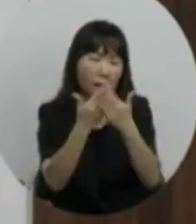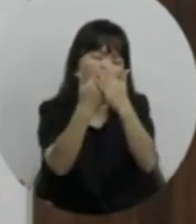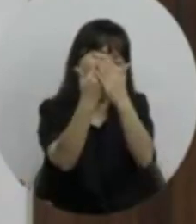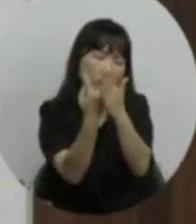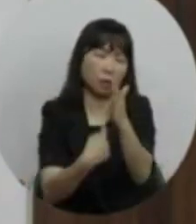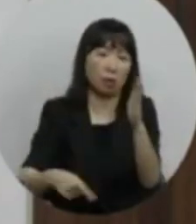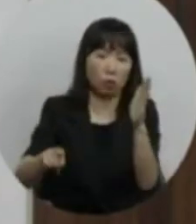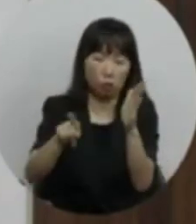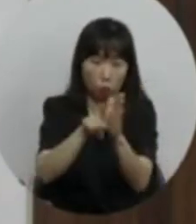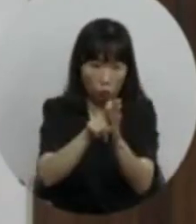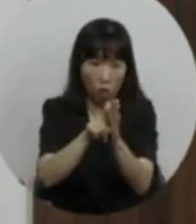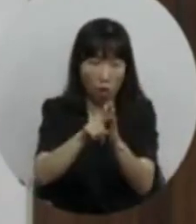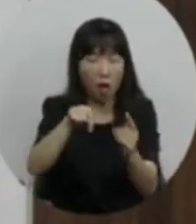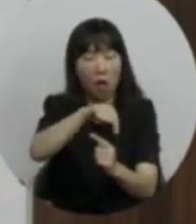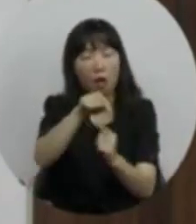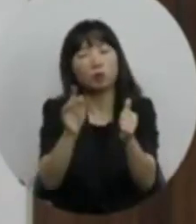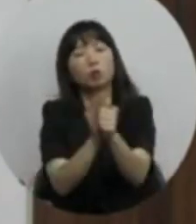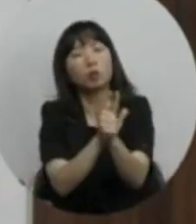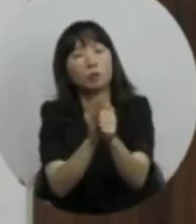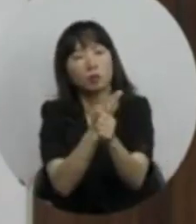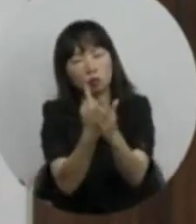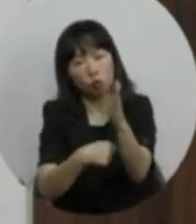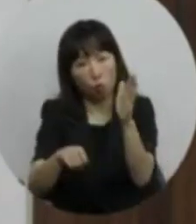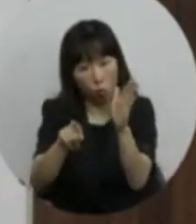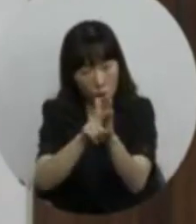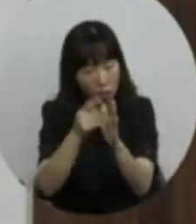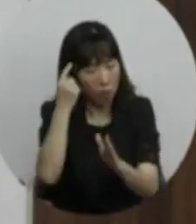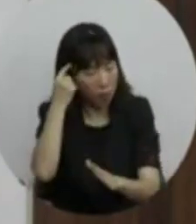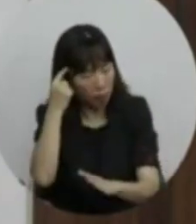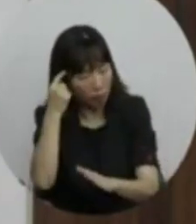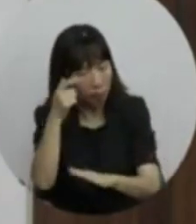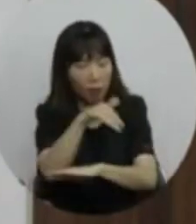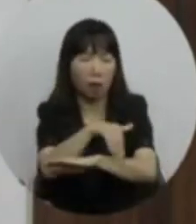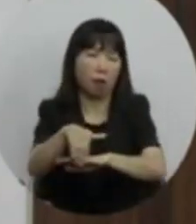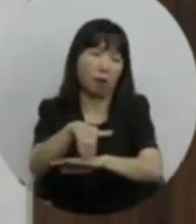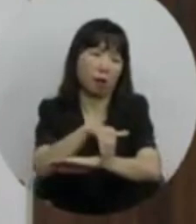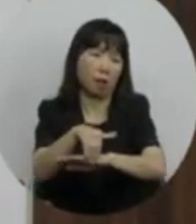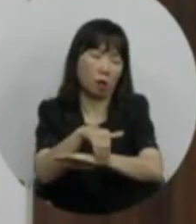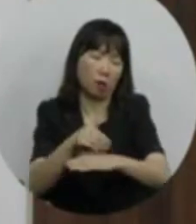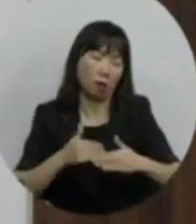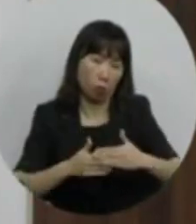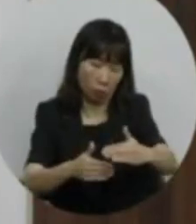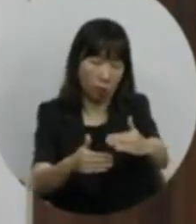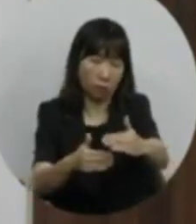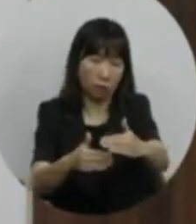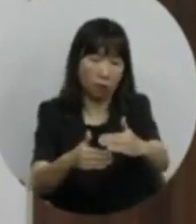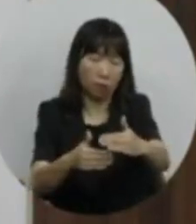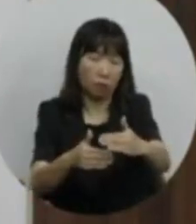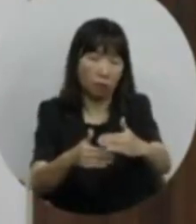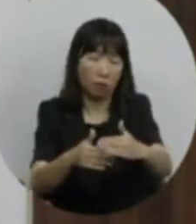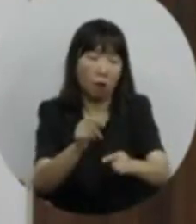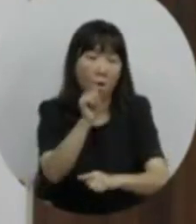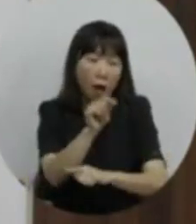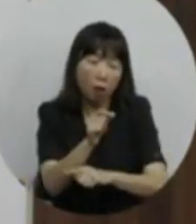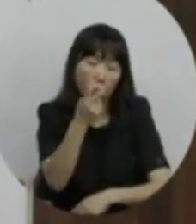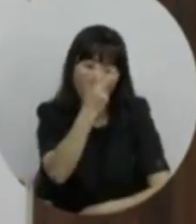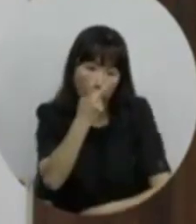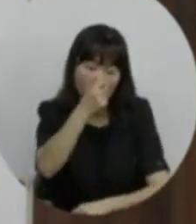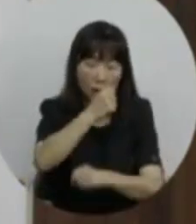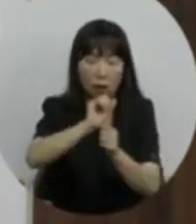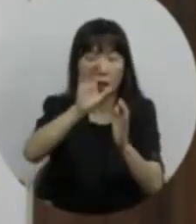선진적인 행정서비스를 제고하기 위한 과정이라고 생각합니다. 행정사무감사에서 드러난